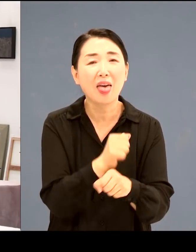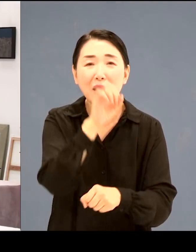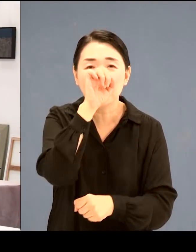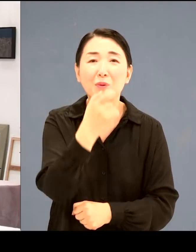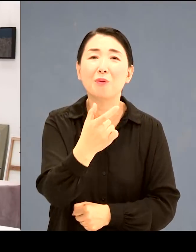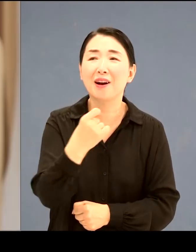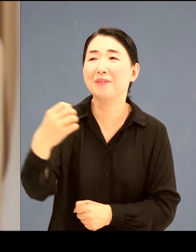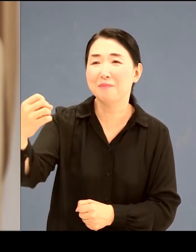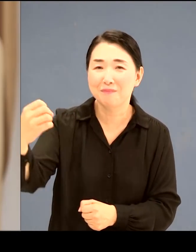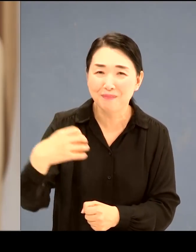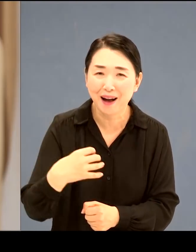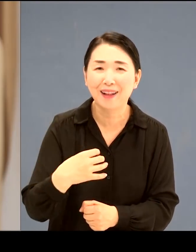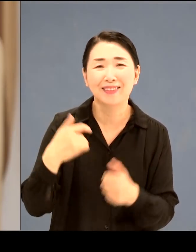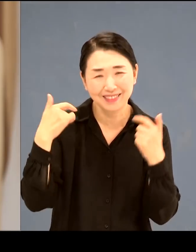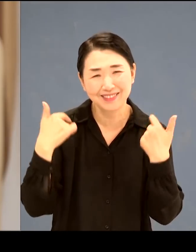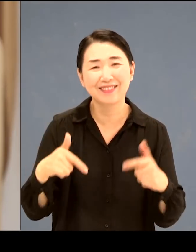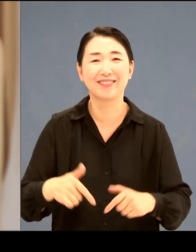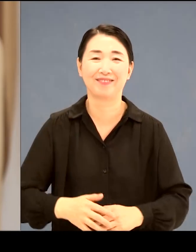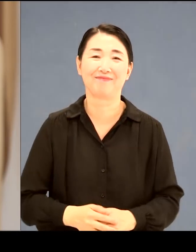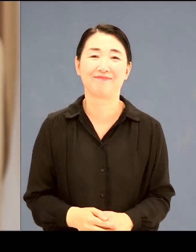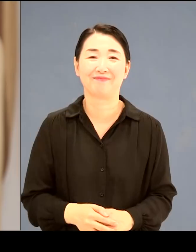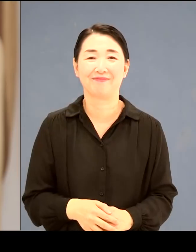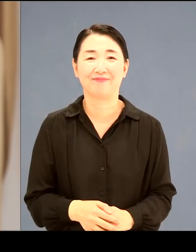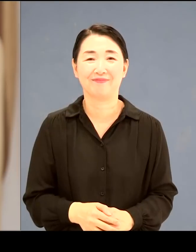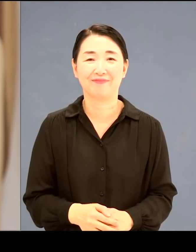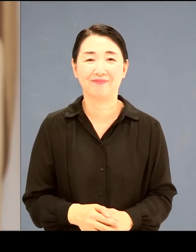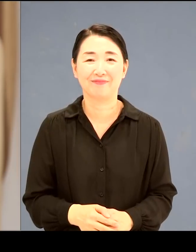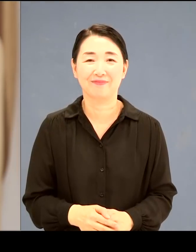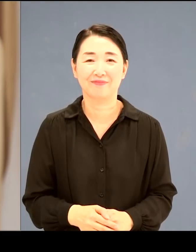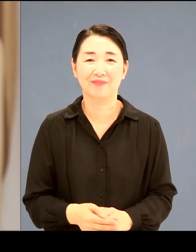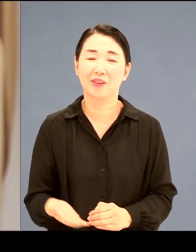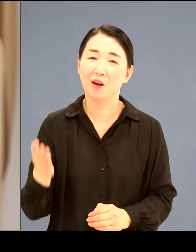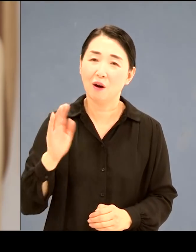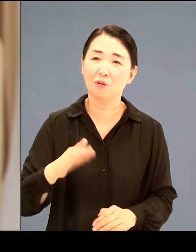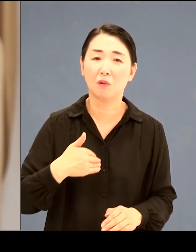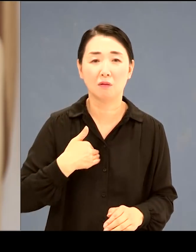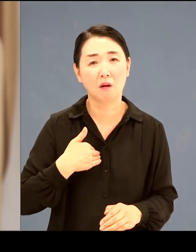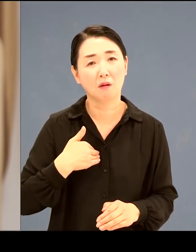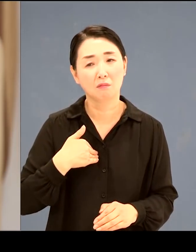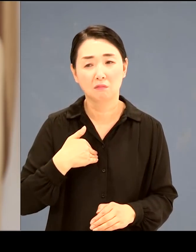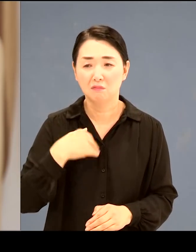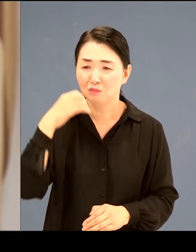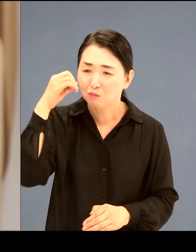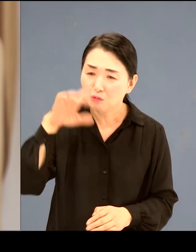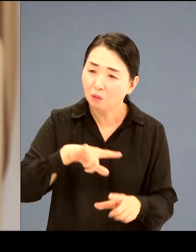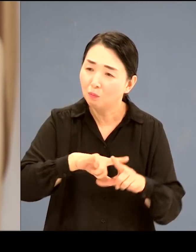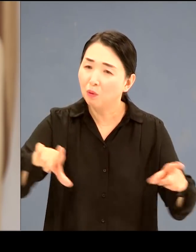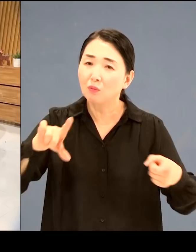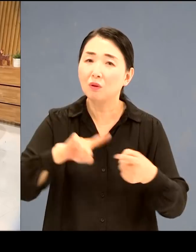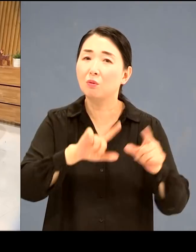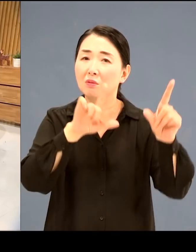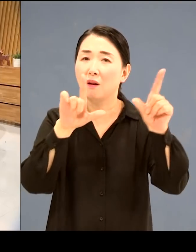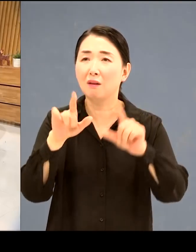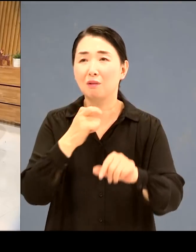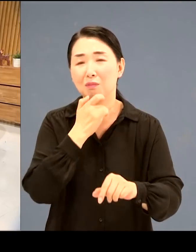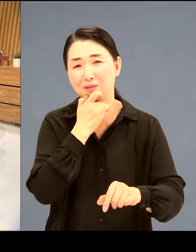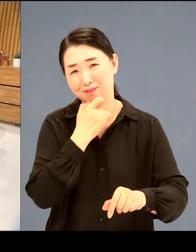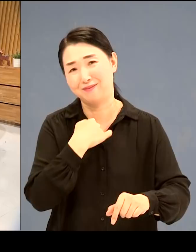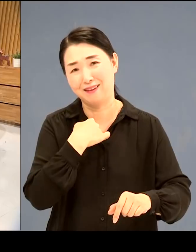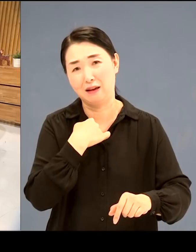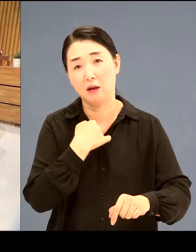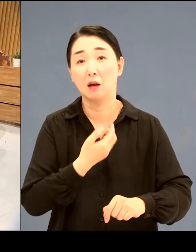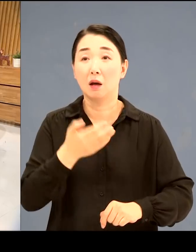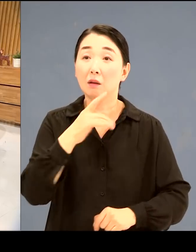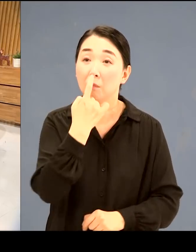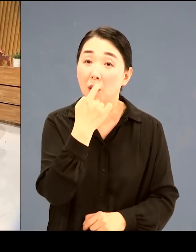최고가 아니겠냐 항상 그렇게 말씀을 하셨거든요. 근데 저는 그 평범이 너무 싫었어요. 근데 막상 학원을 가보니까